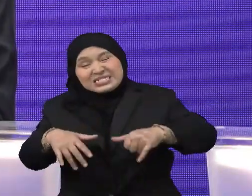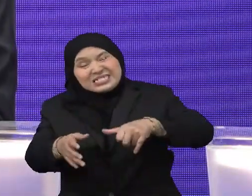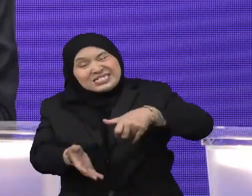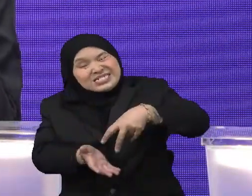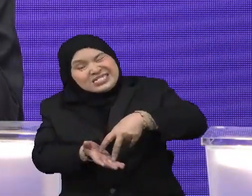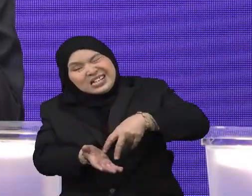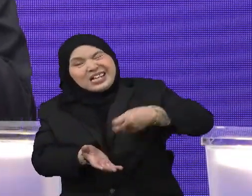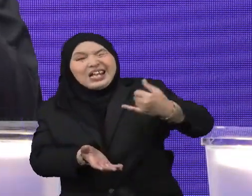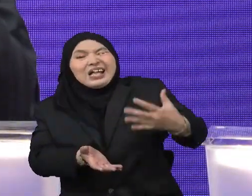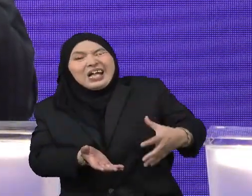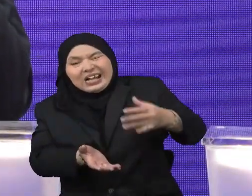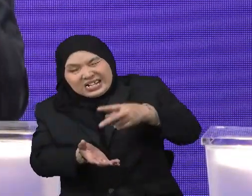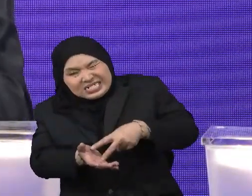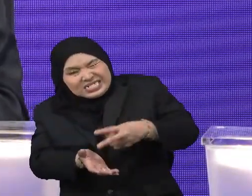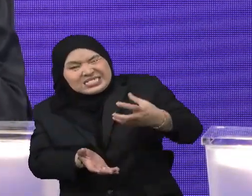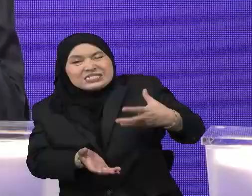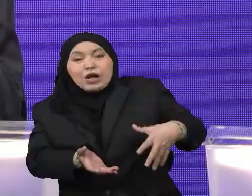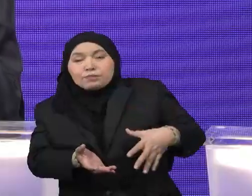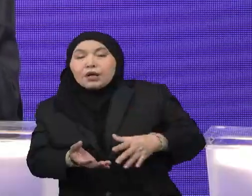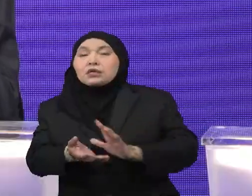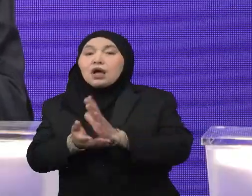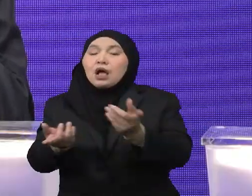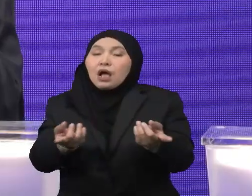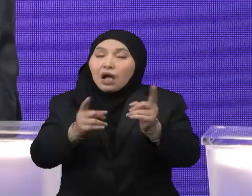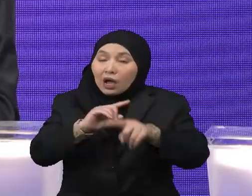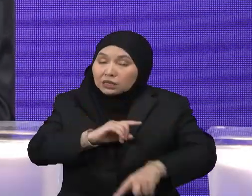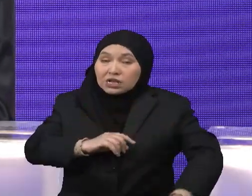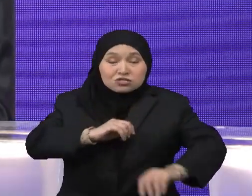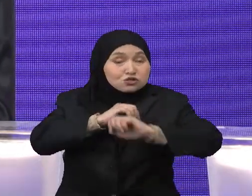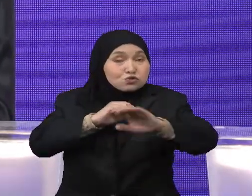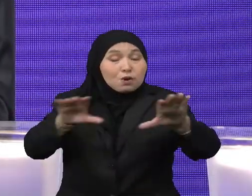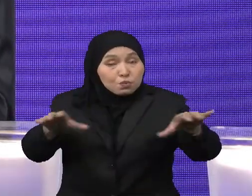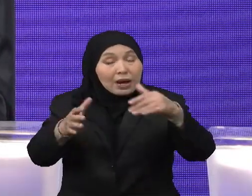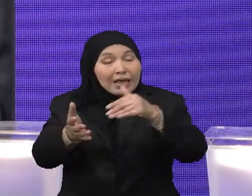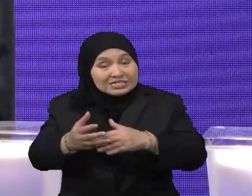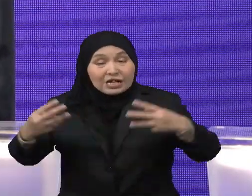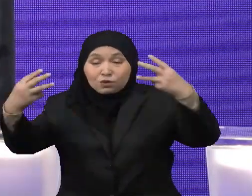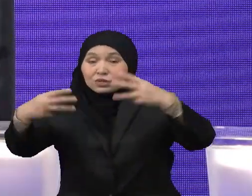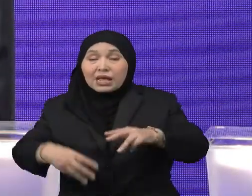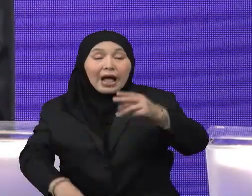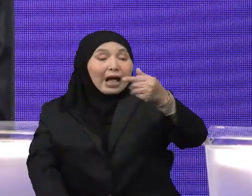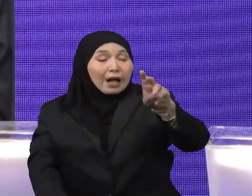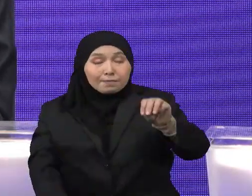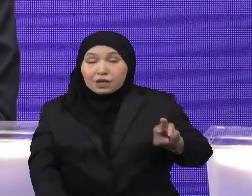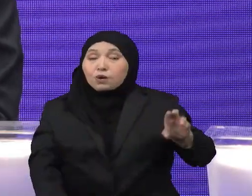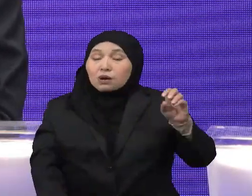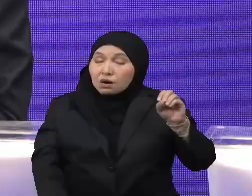kemudian terjadinya seruan untuk buat satu lagi peperangan di hamroh